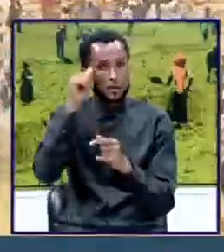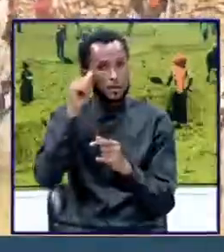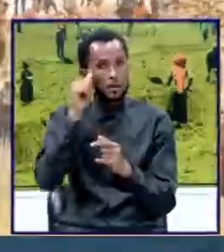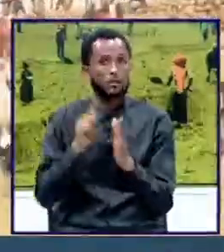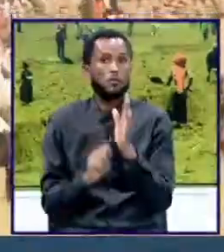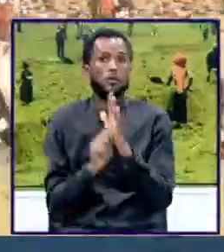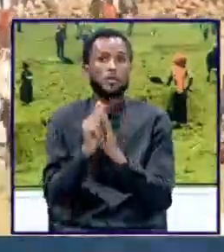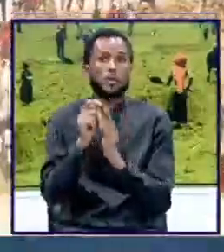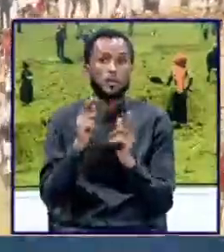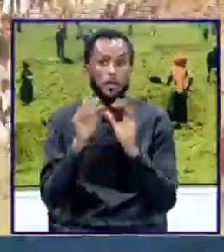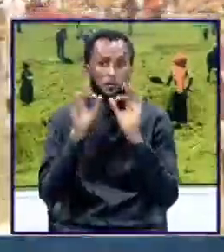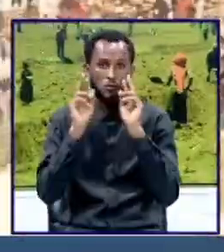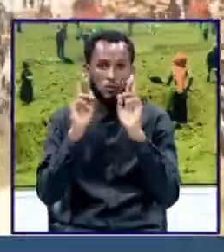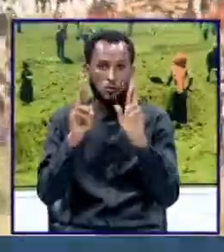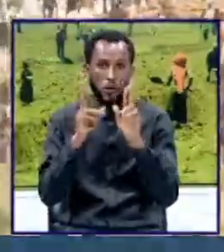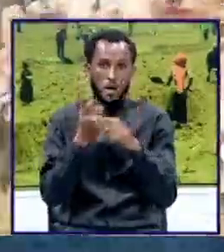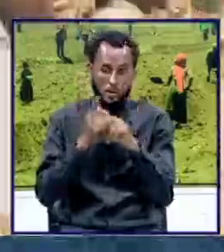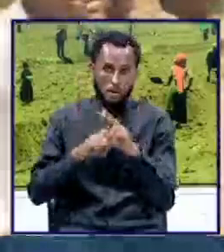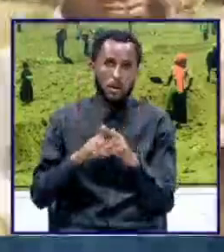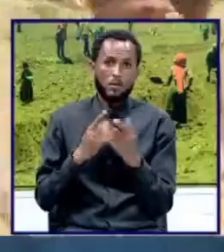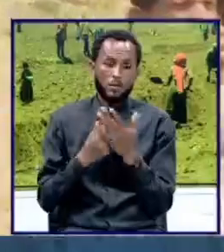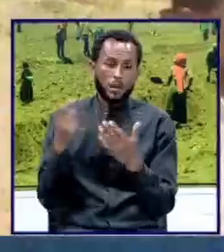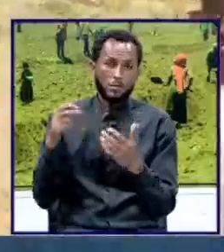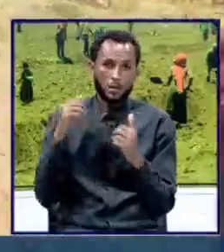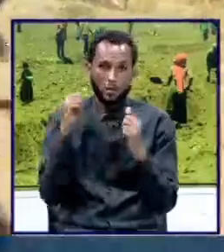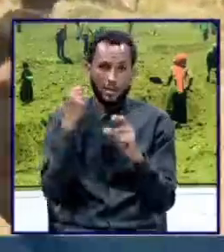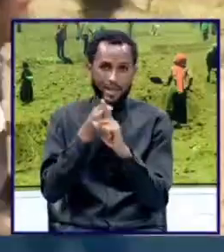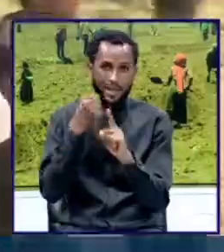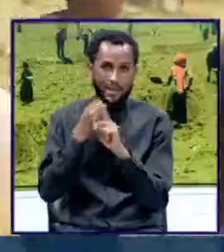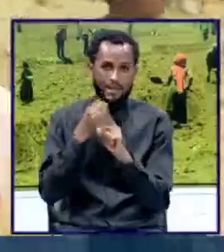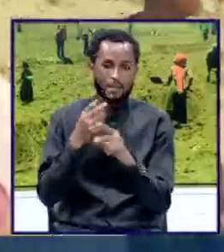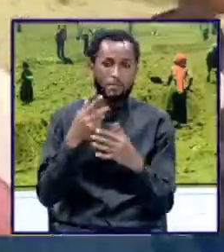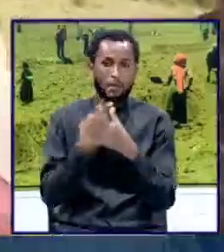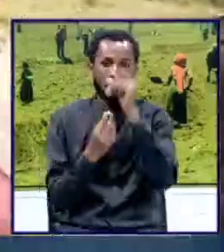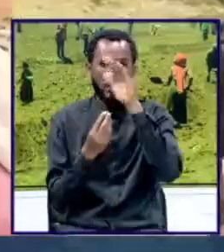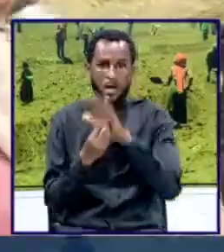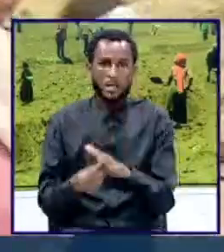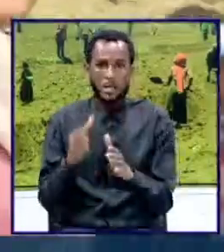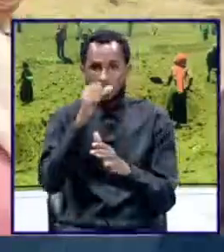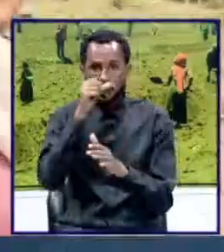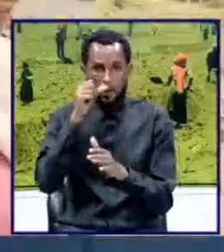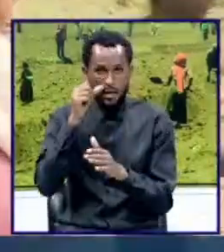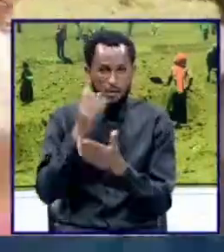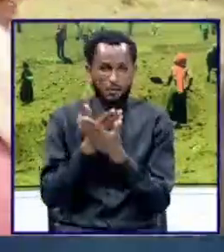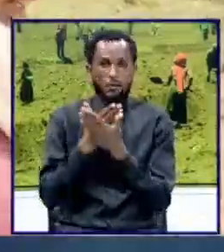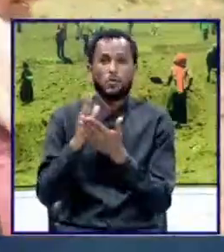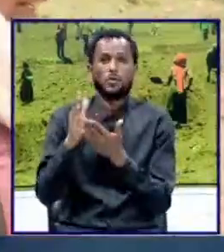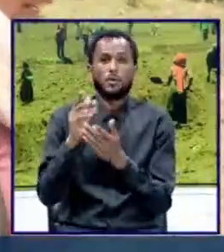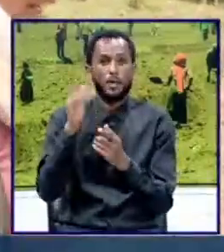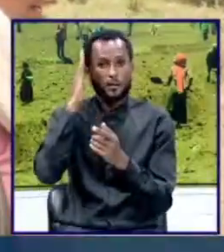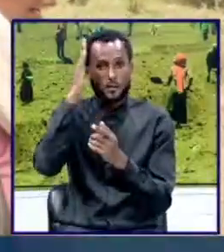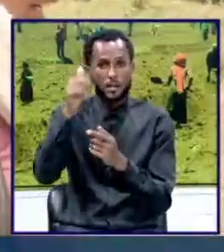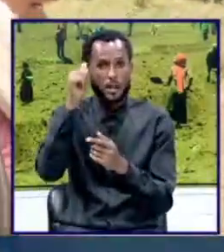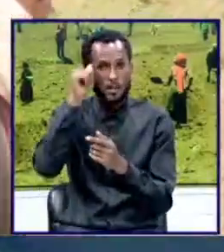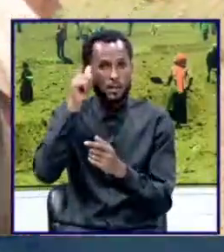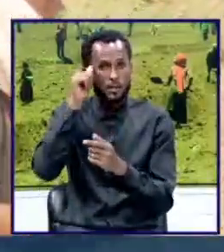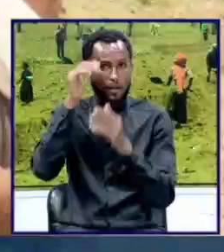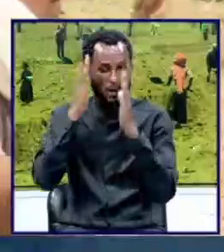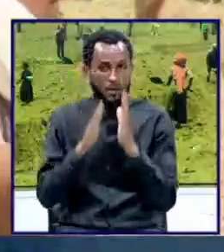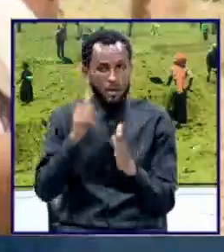ንምምላስ ኤርትራዊ ህዝባዊ ቃልሲ ኣባሪዑ ንውልቀ ምልካዊ ጉጅለ እስያስ ብምእላይ ቀጻሊ ውሕስነቱ ብምርጋጽ ኣብ ኤርትራውያንን